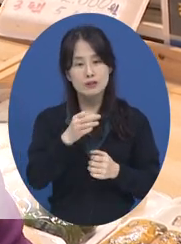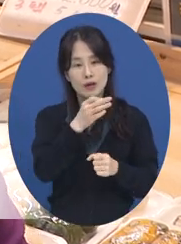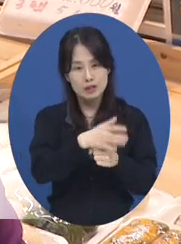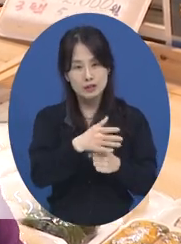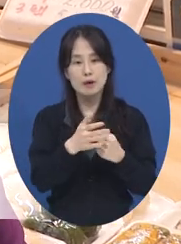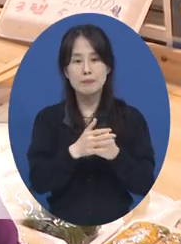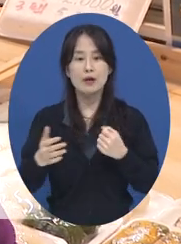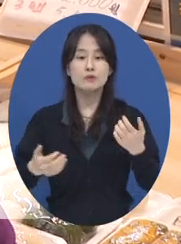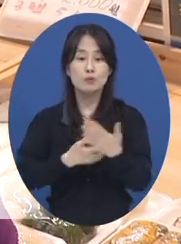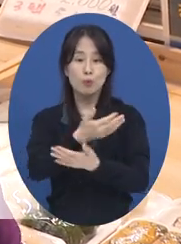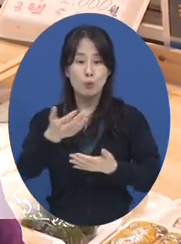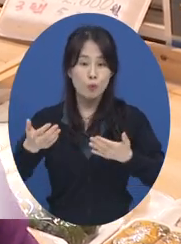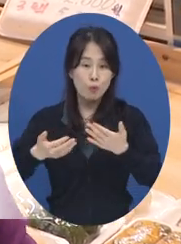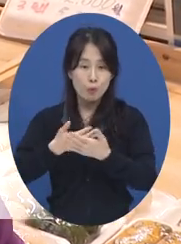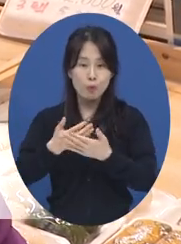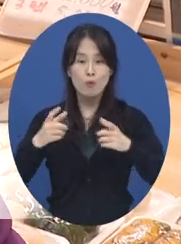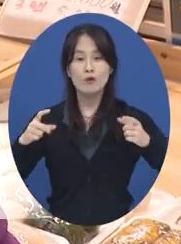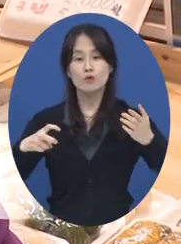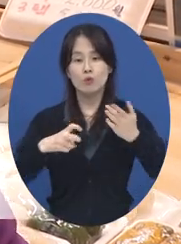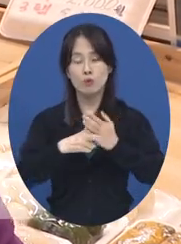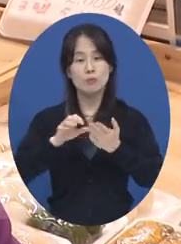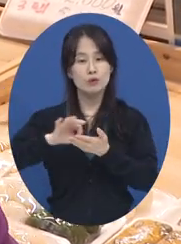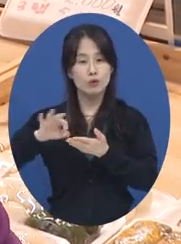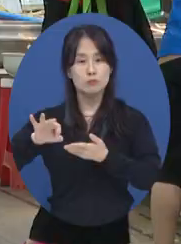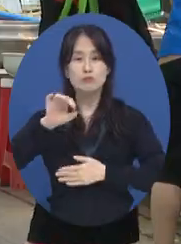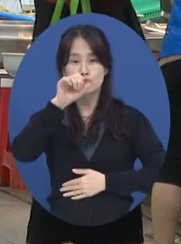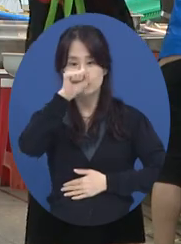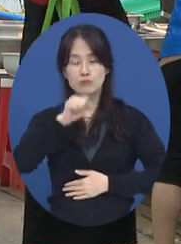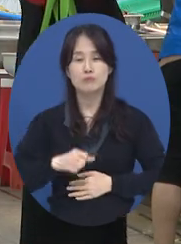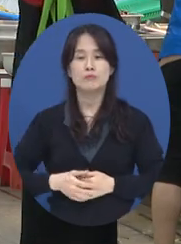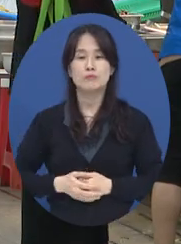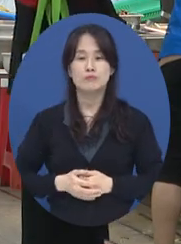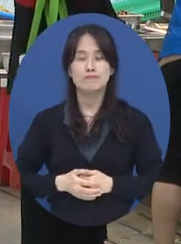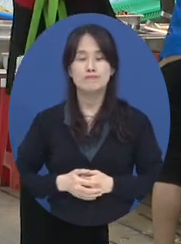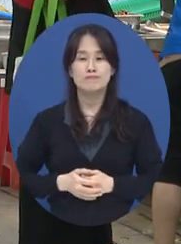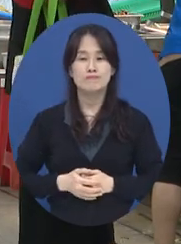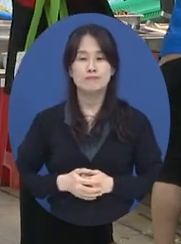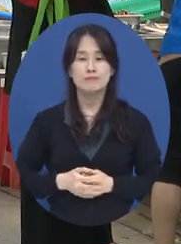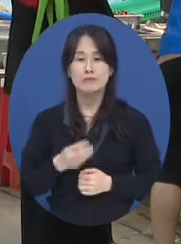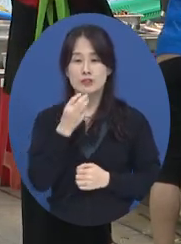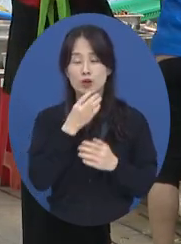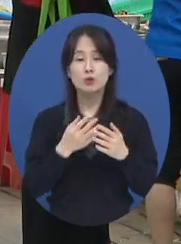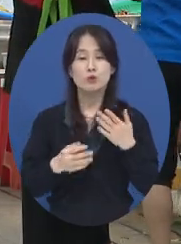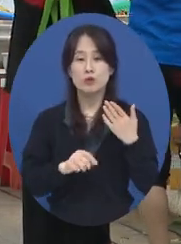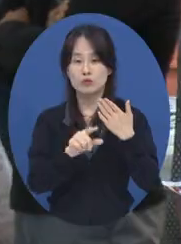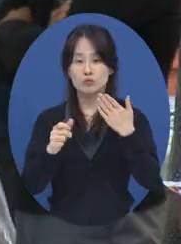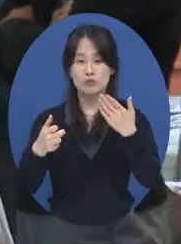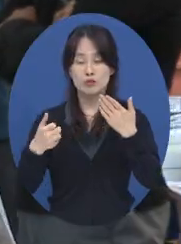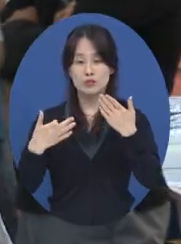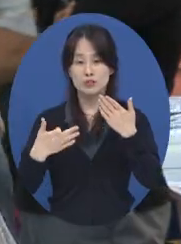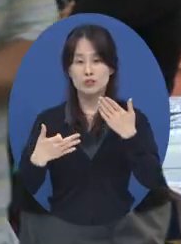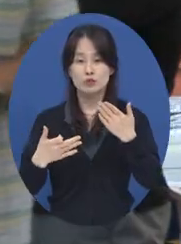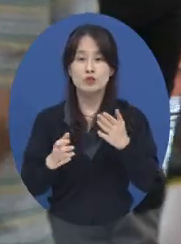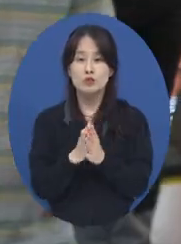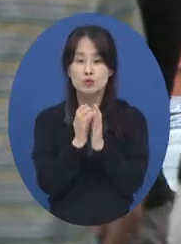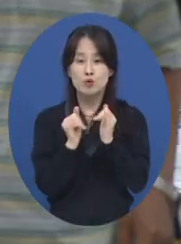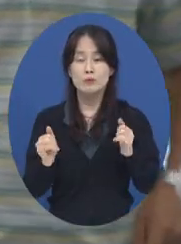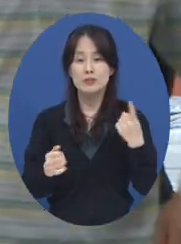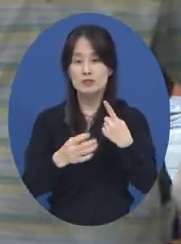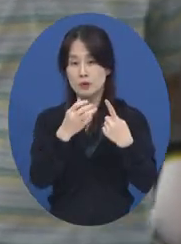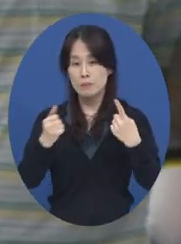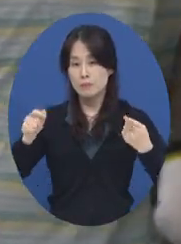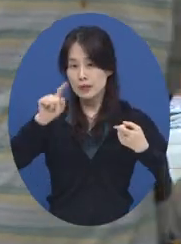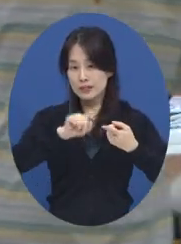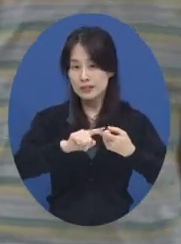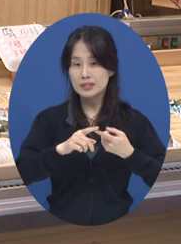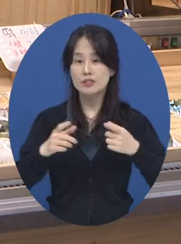이왕 그 돈이 나갈 돈이니까 뭐 지역화폐로 또 해갖고 가면 더 좋죠. 실제로 경기도가 지난 19일 도민 1,000명을 대상으로